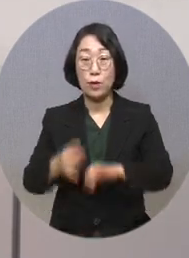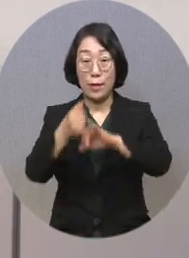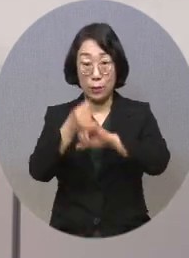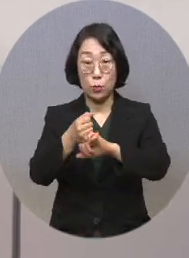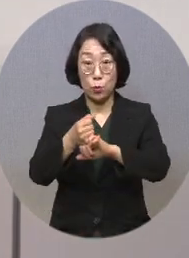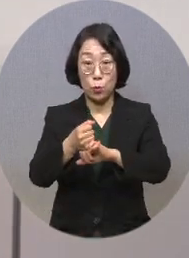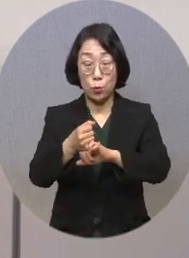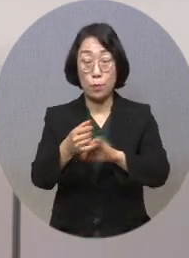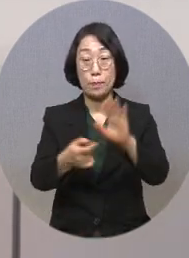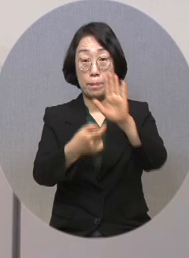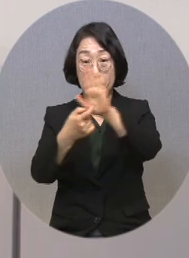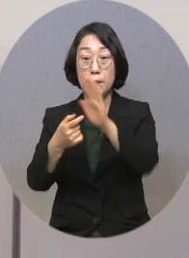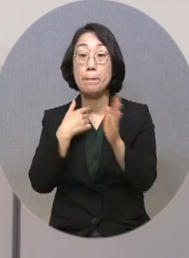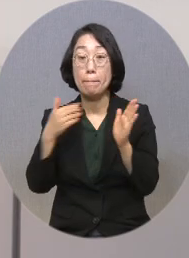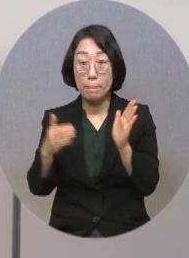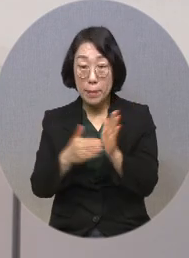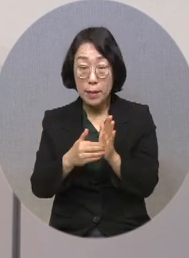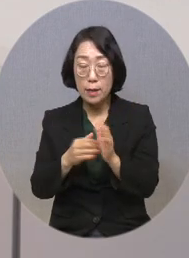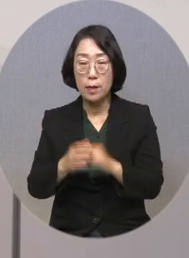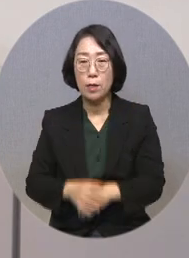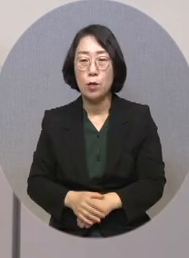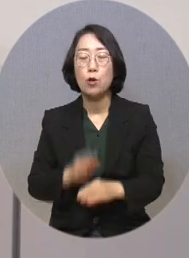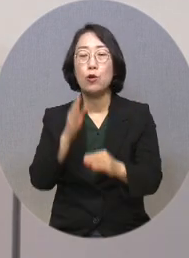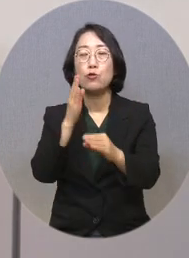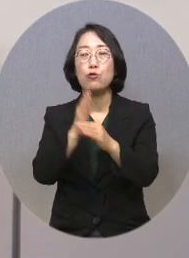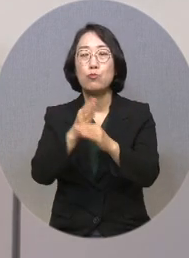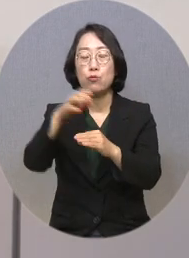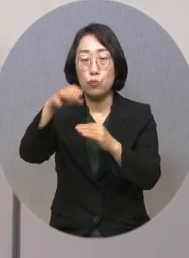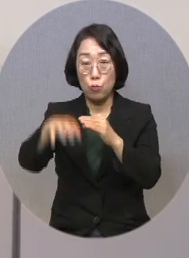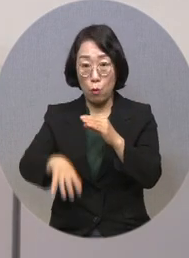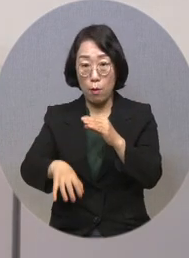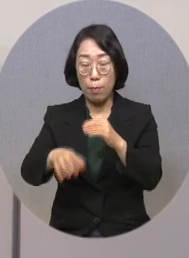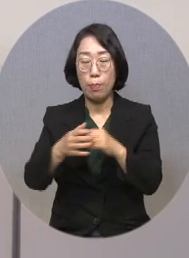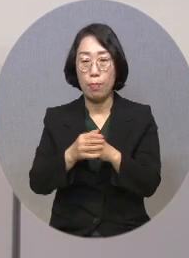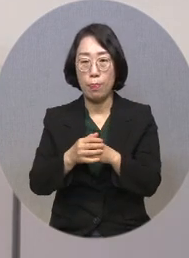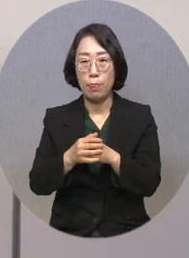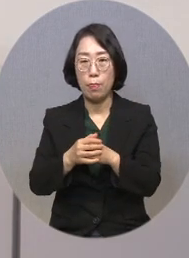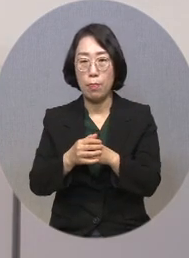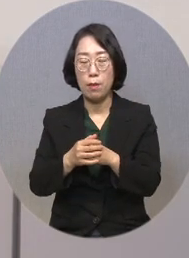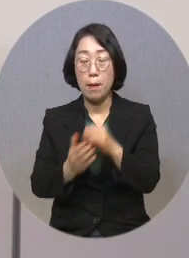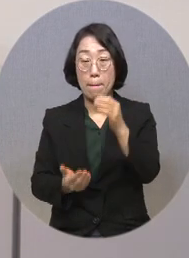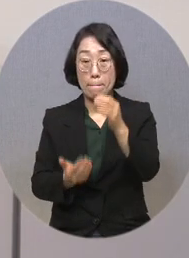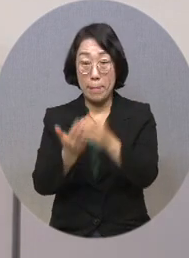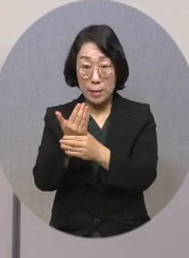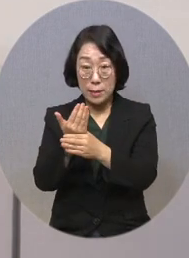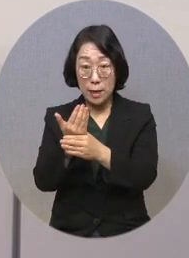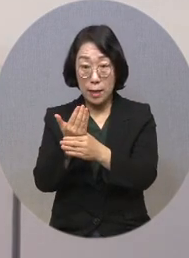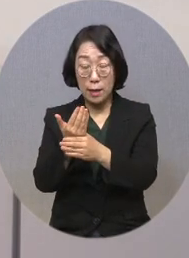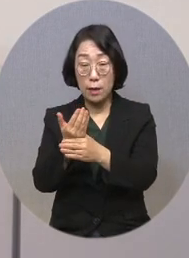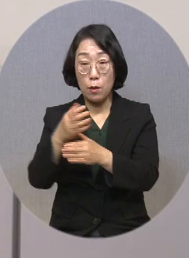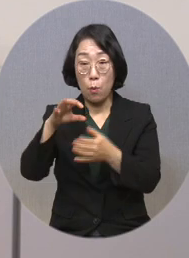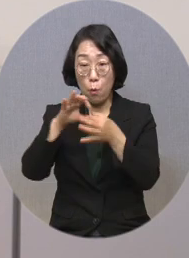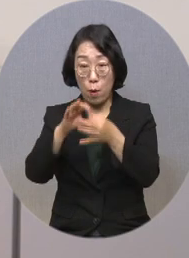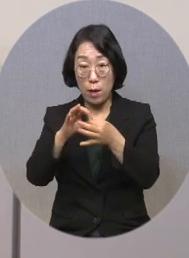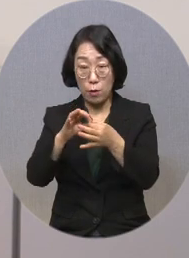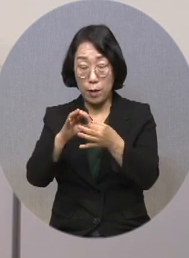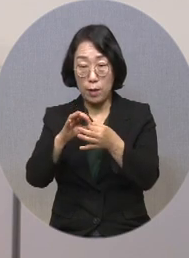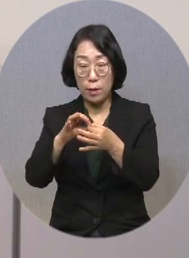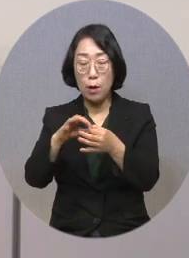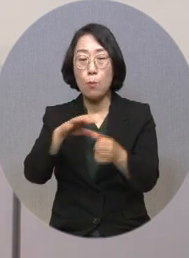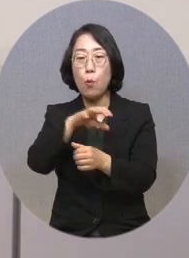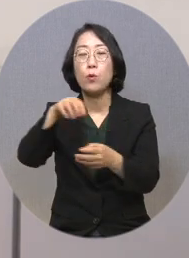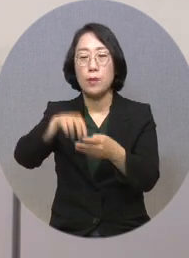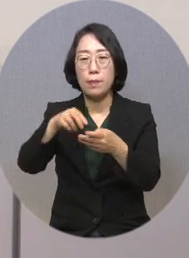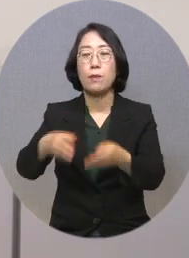제일 중요한 것이 첫 번째로 중부권 거점 국립 재난 경찰병원 설립입니다. 아산시만의